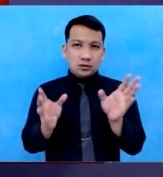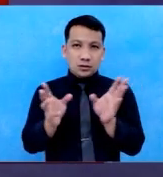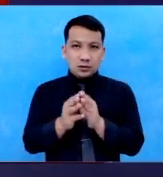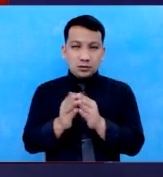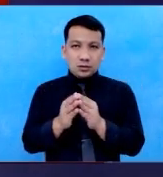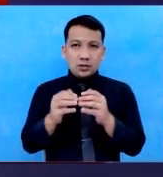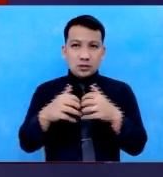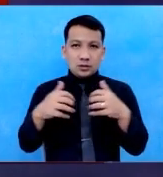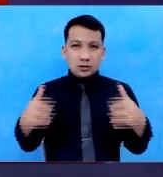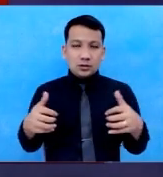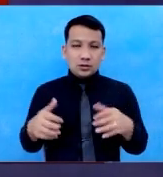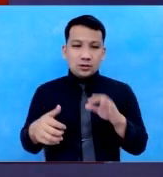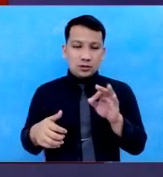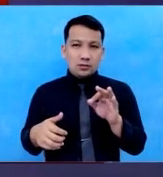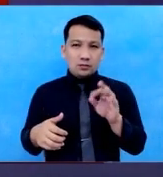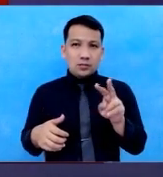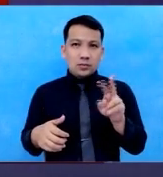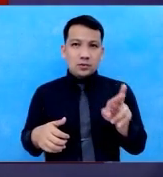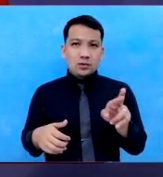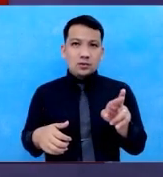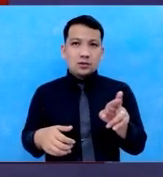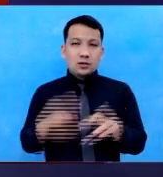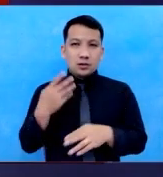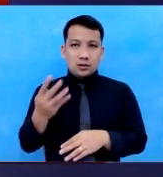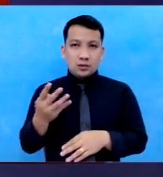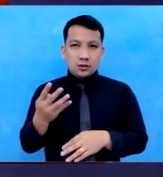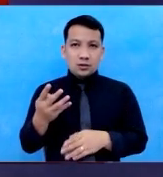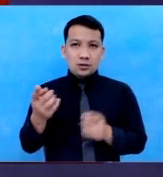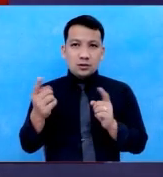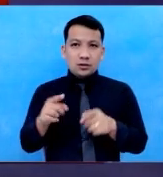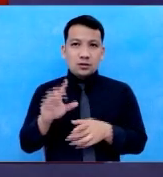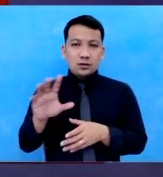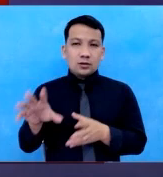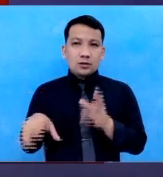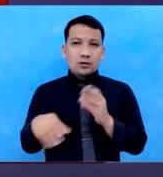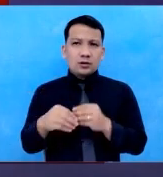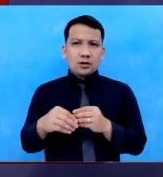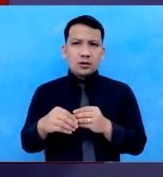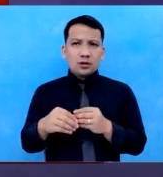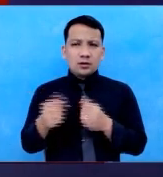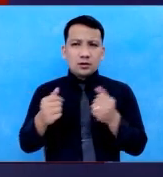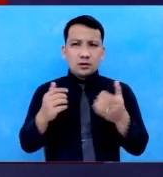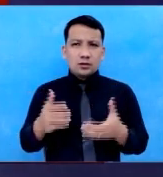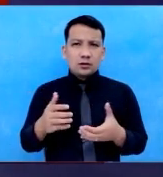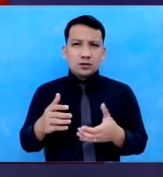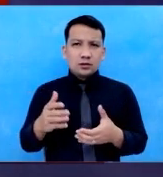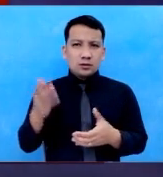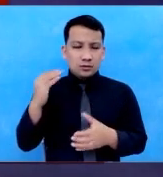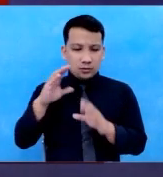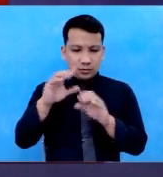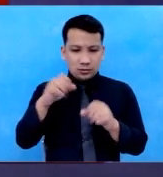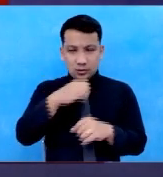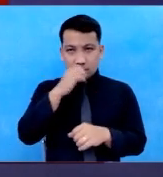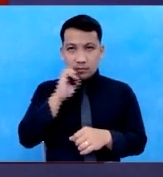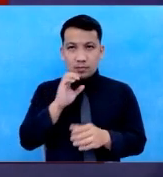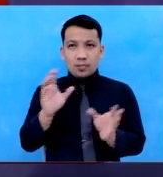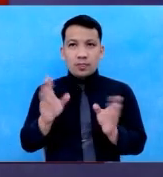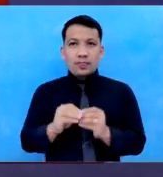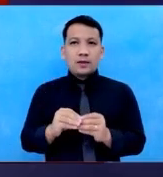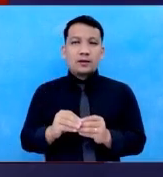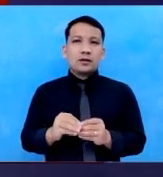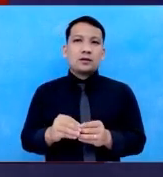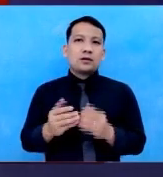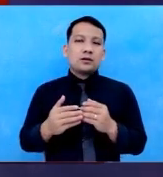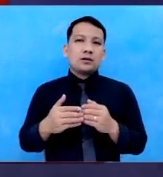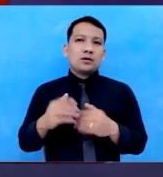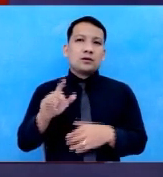ni FDR. 4 na meetings naman ang isinagawa sa ilalim ng administrasyon ni dating Pangulong Erap Estrada. Mahigit